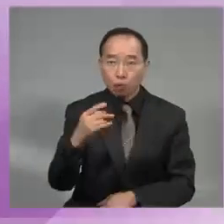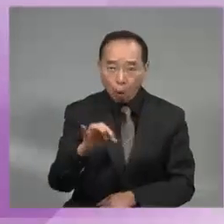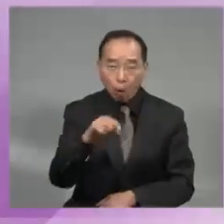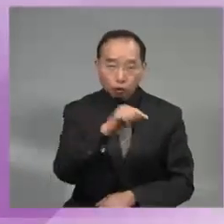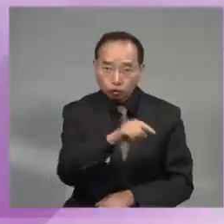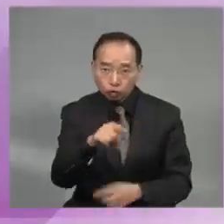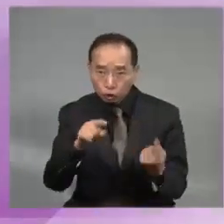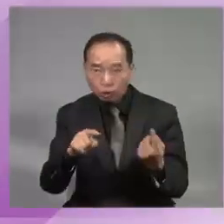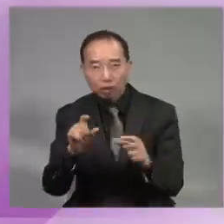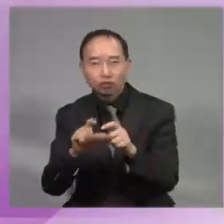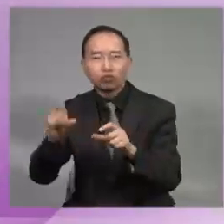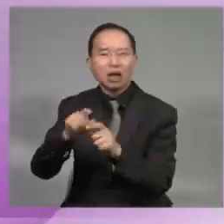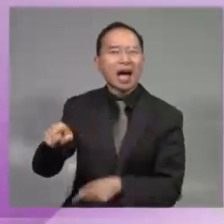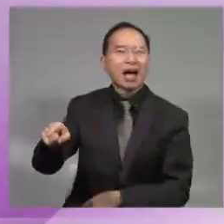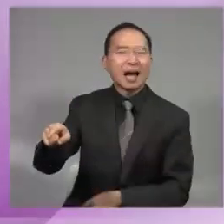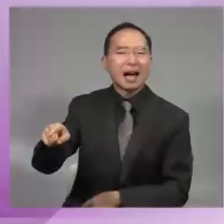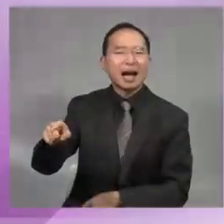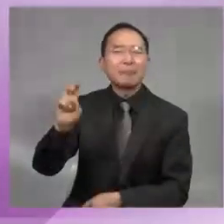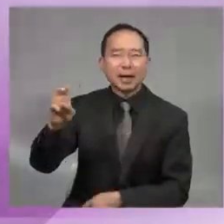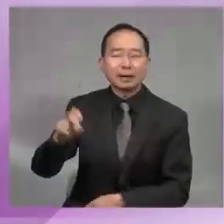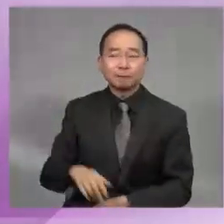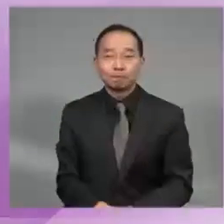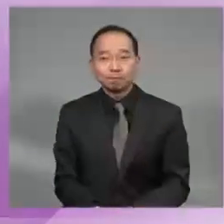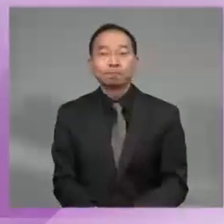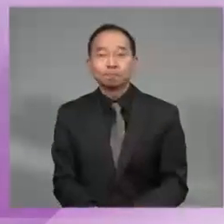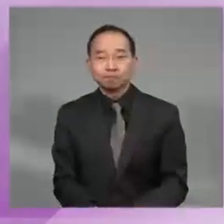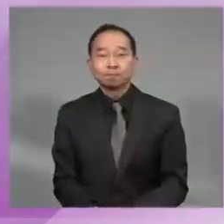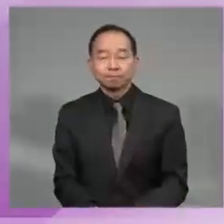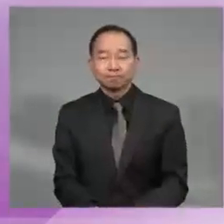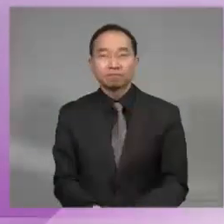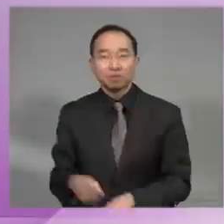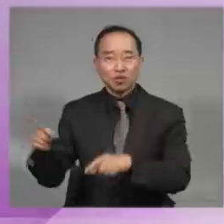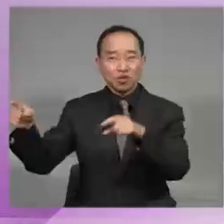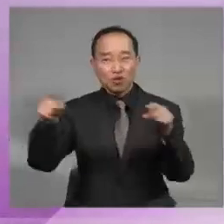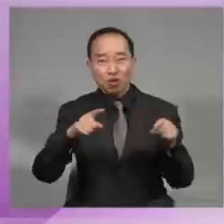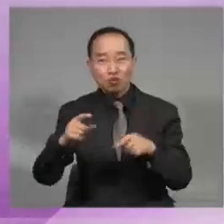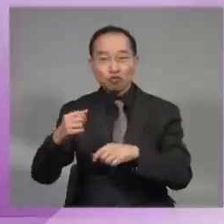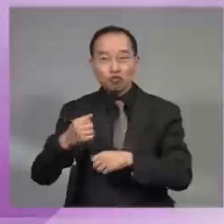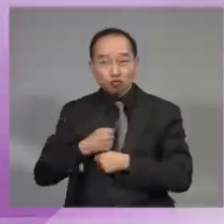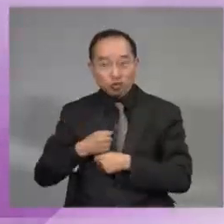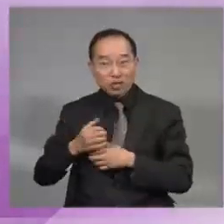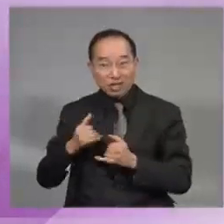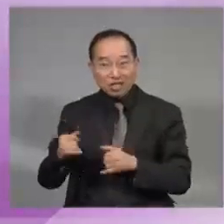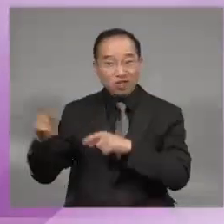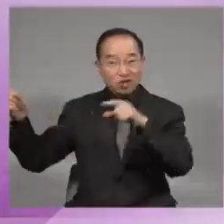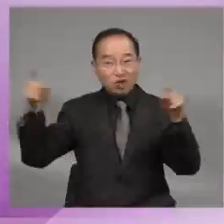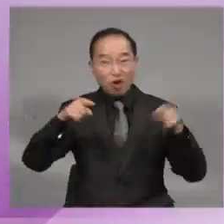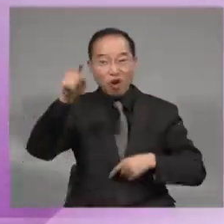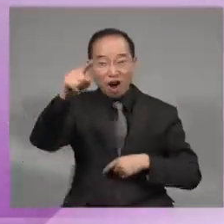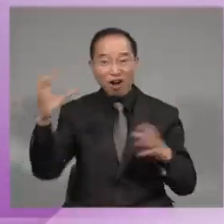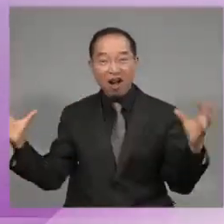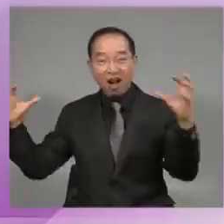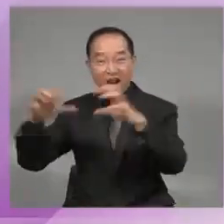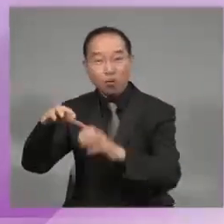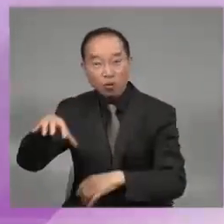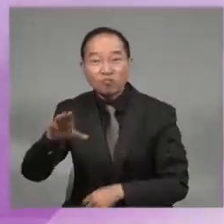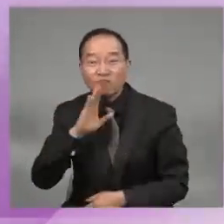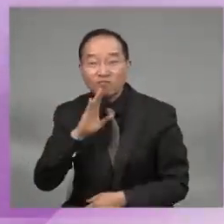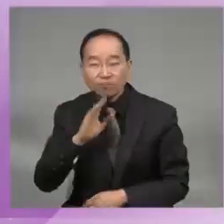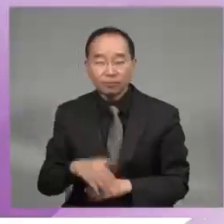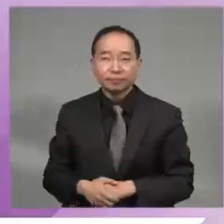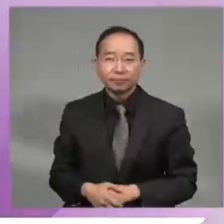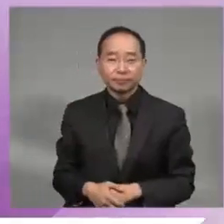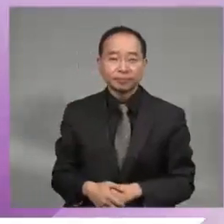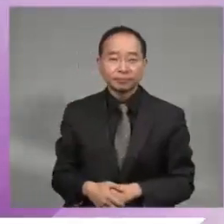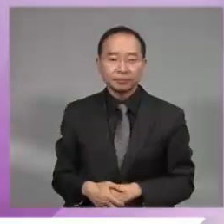추가 설치한 곳일 것일 겁니다. 네. 맞습니다. 전국 각지에서 아무래도 훈련소로 모이는 군인들이다 보니까. 지금 행랑이 보이고 있어요. 네, 여기